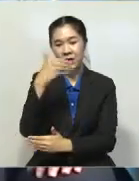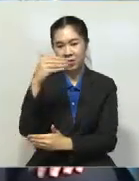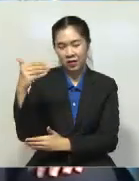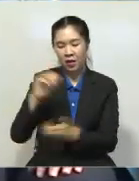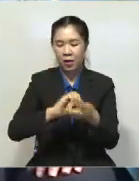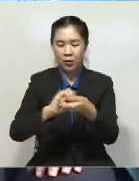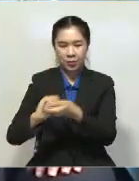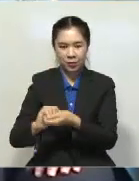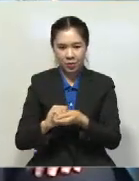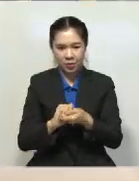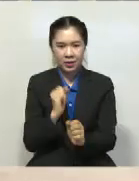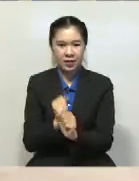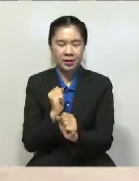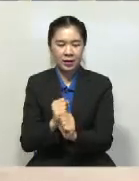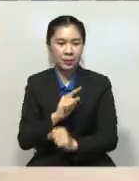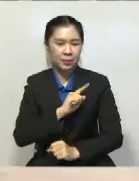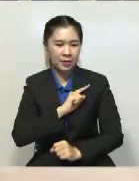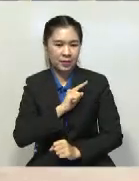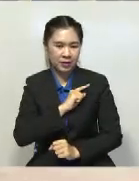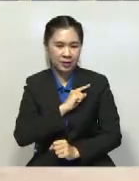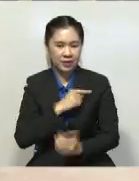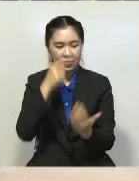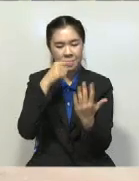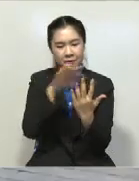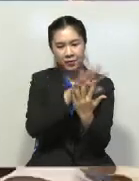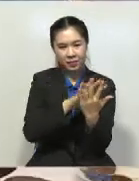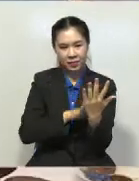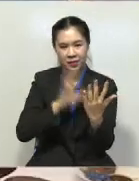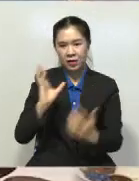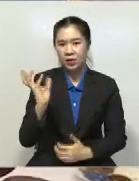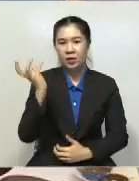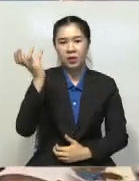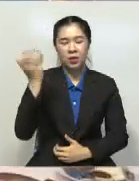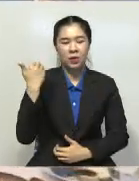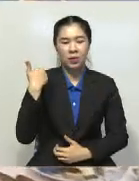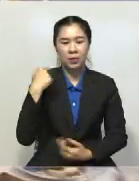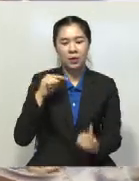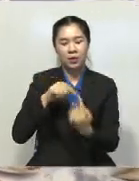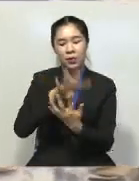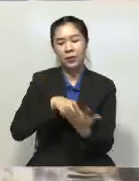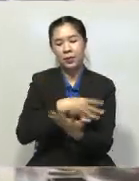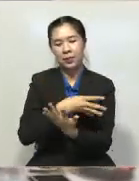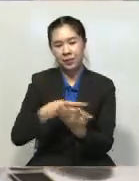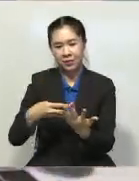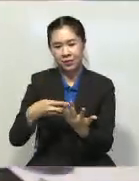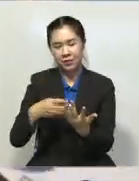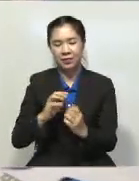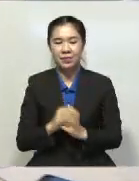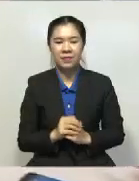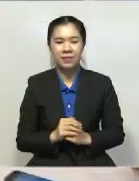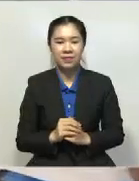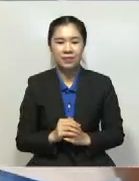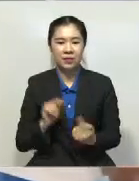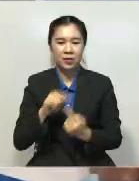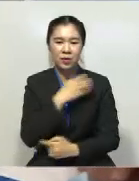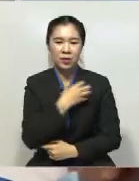ร่วมมือระหว่างกันทำหน้าที่เชื่อมไทยสู่โลกเชื่อมโลกสู่ไทยภายใต้นโยบายไทยนิยมยั่งยืนและการทูต